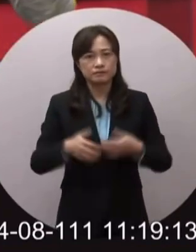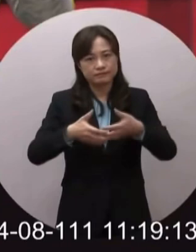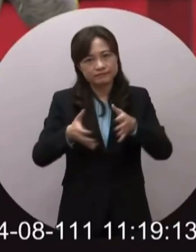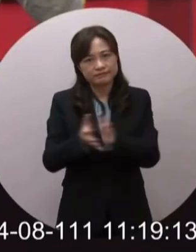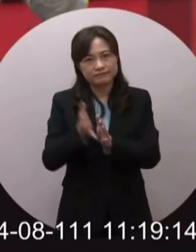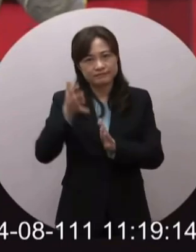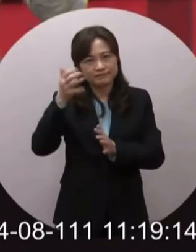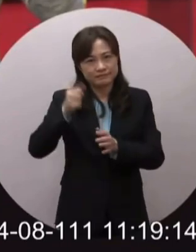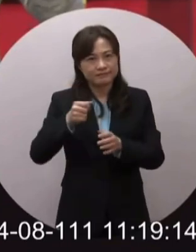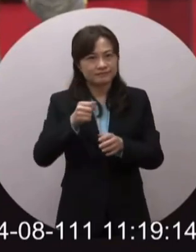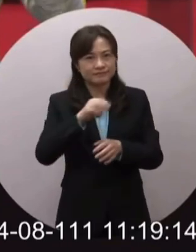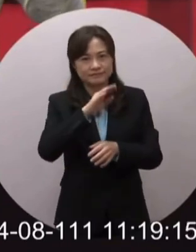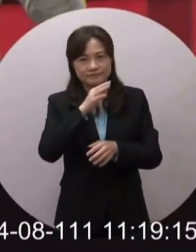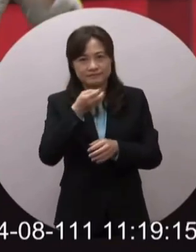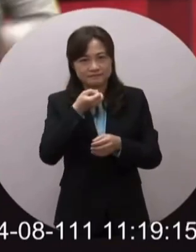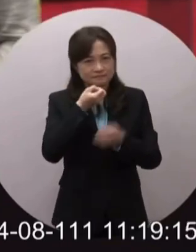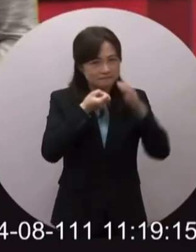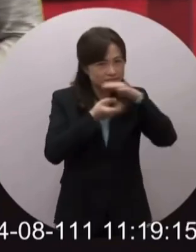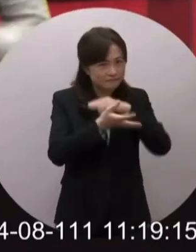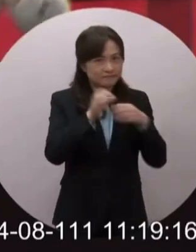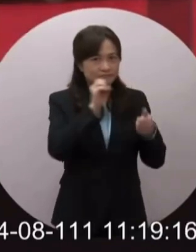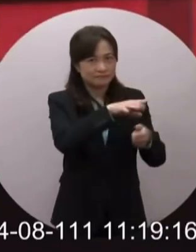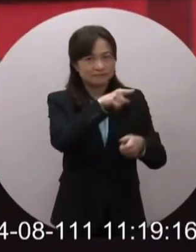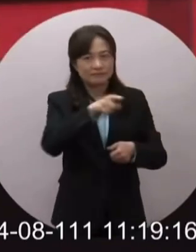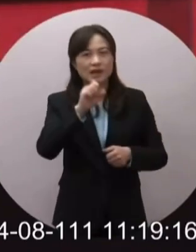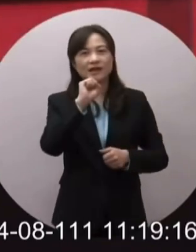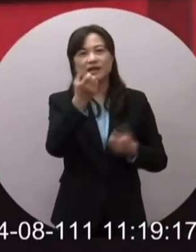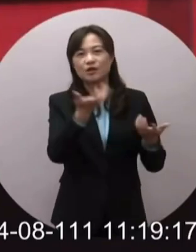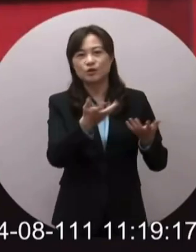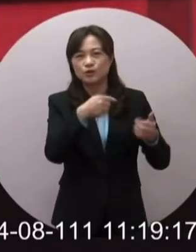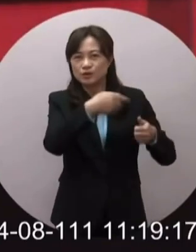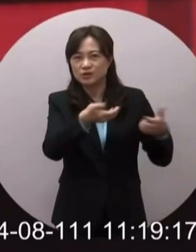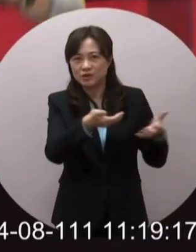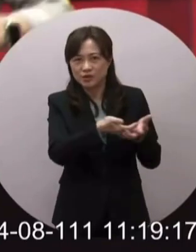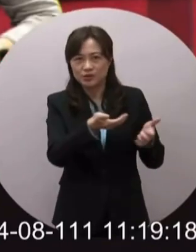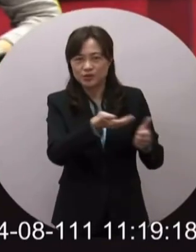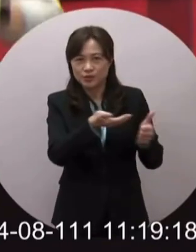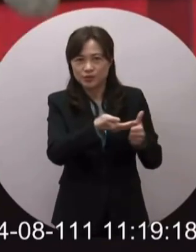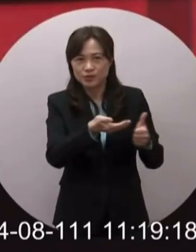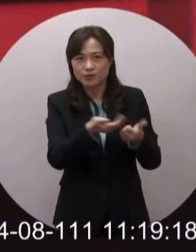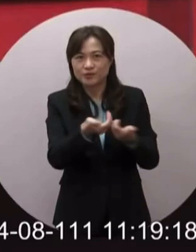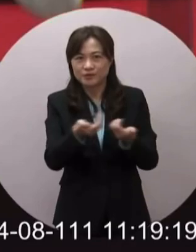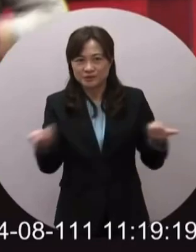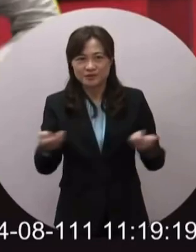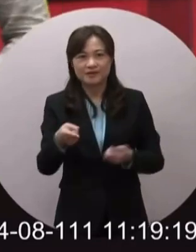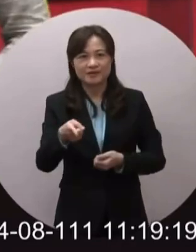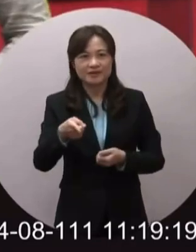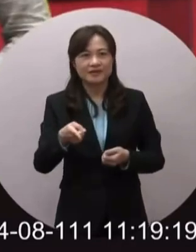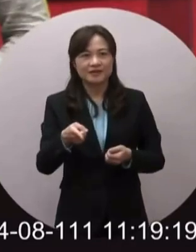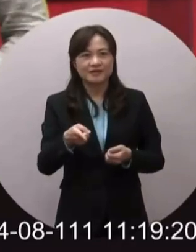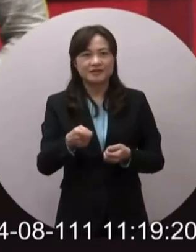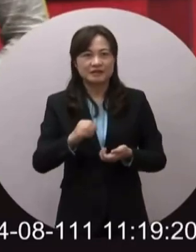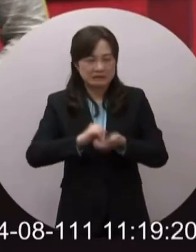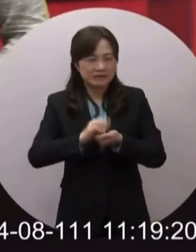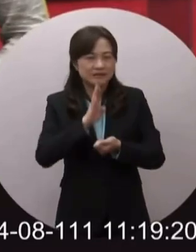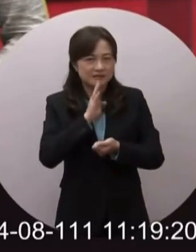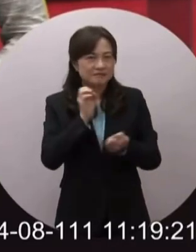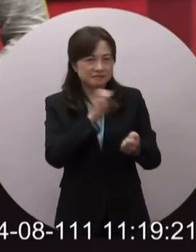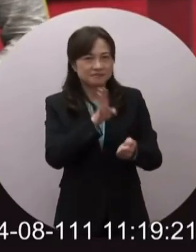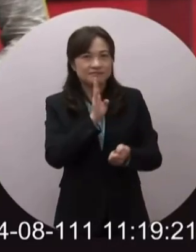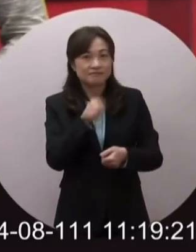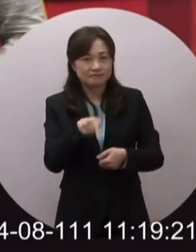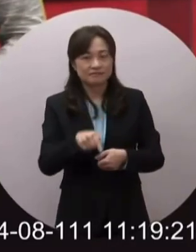打 pass 说，因为那是义务教育嘛，我就是对不对？所以你戴口罩一定，院长你回答是这样。但是